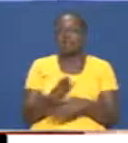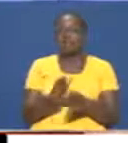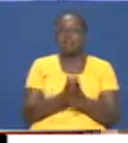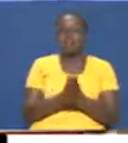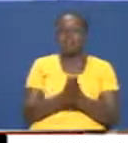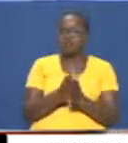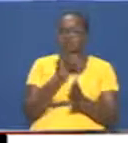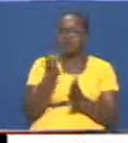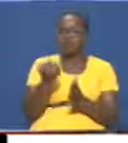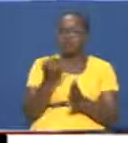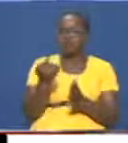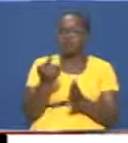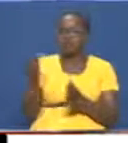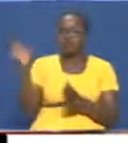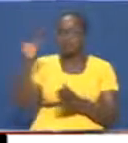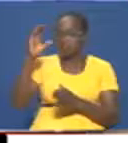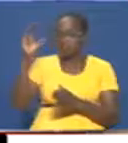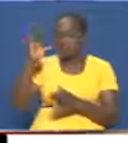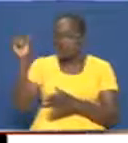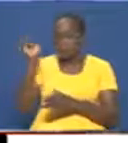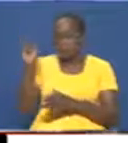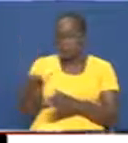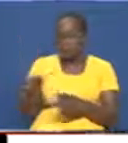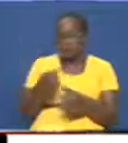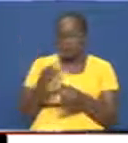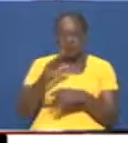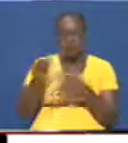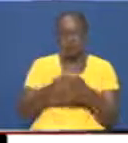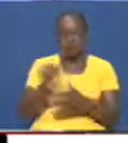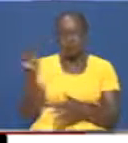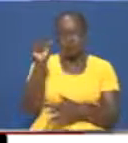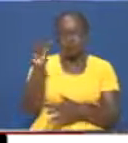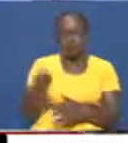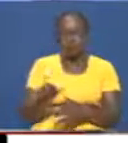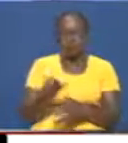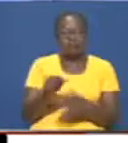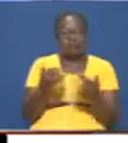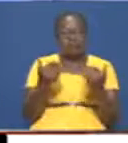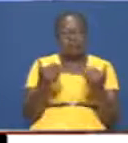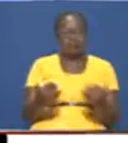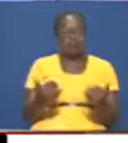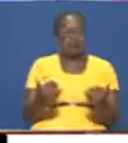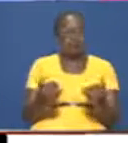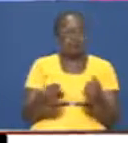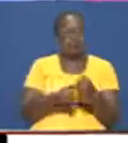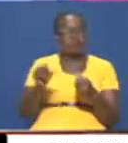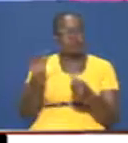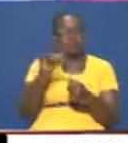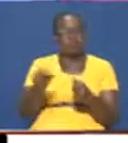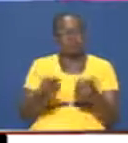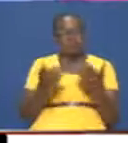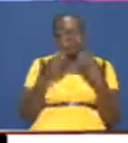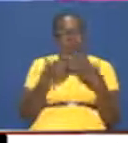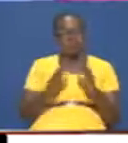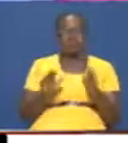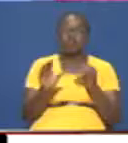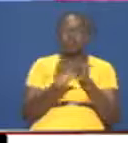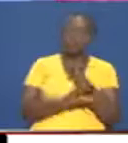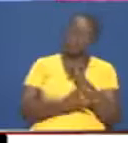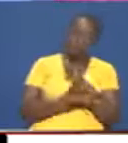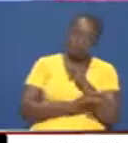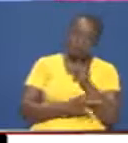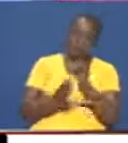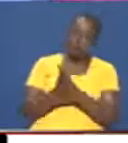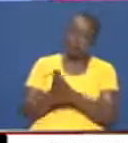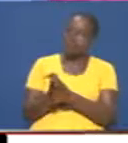for Coast region, it is for all regions. And so far, we have covered 6 regions of the country and we have